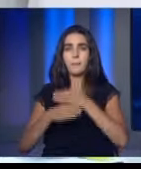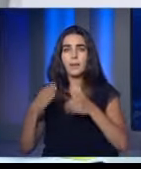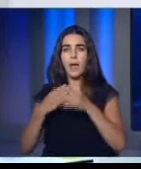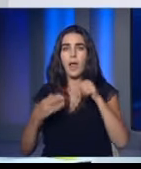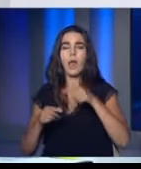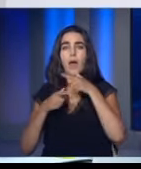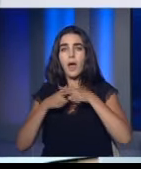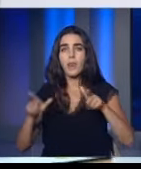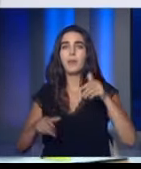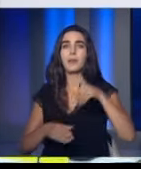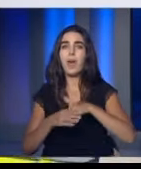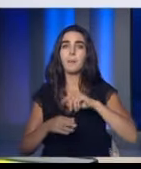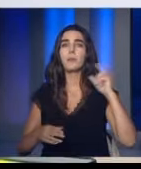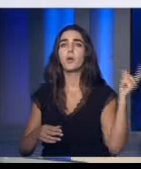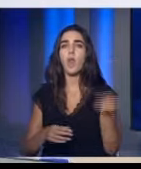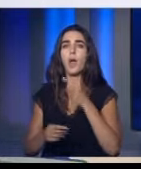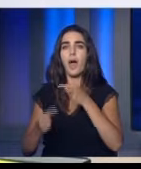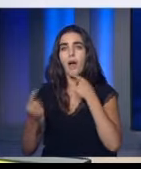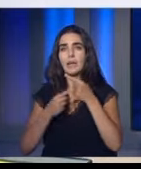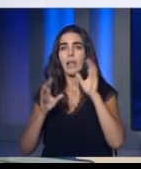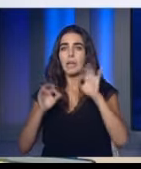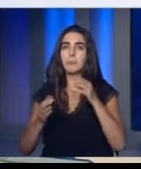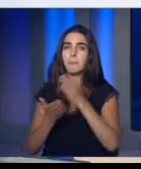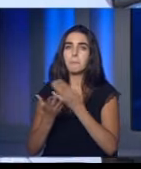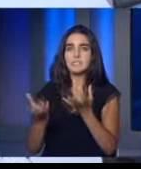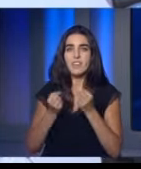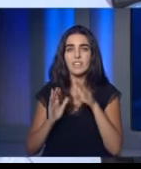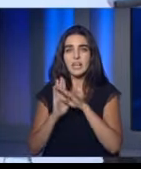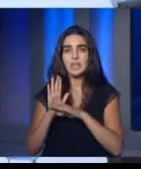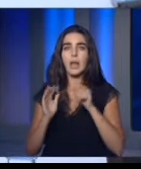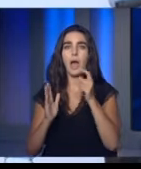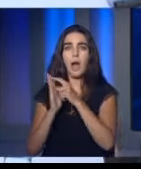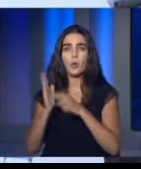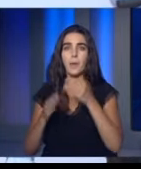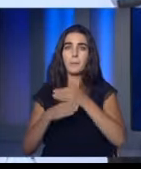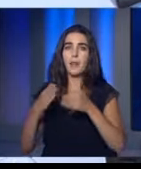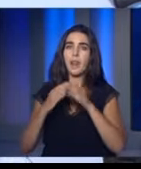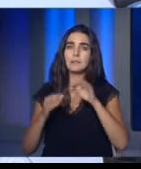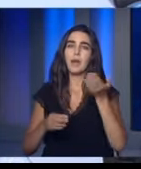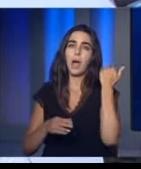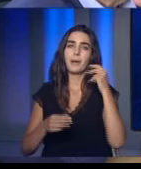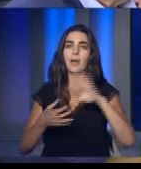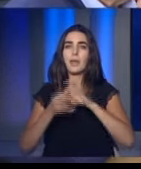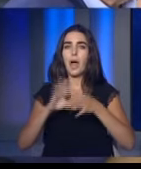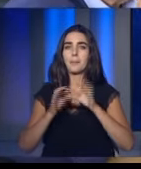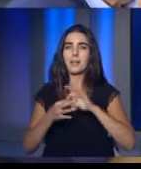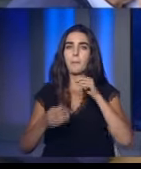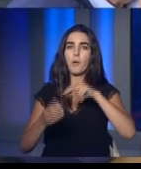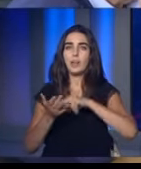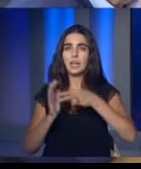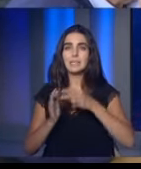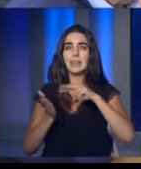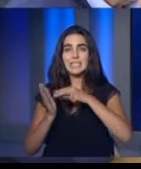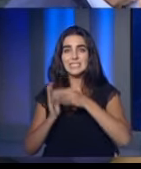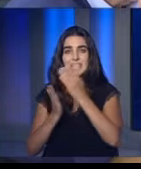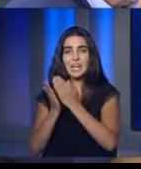وبحثت في موضوع قانون البناء. وقد أعلن النائب عطية بعد الجلسة أن البحث كان مستفيضا حول قانون البناء من قبل